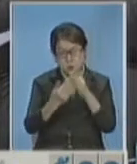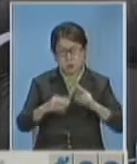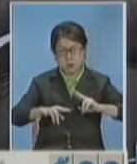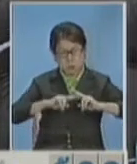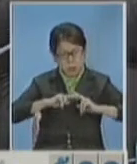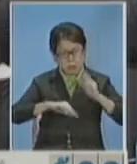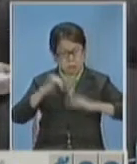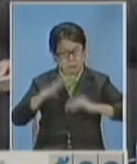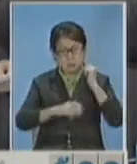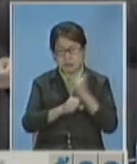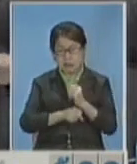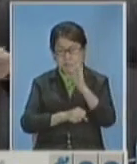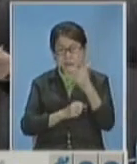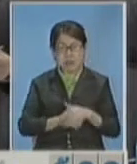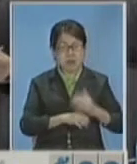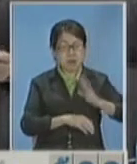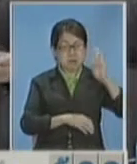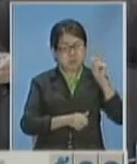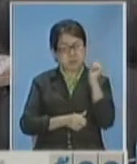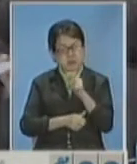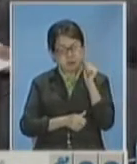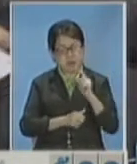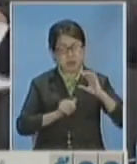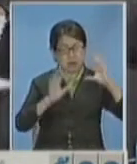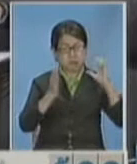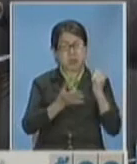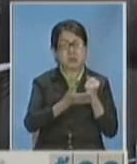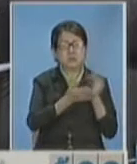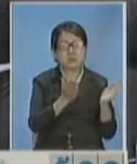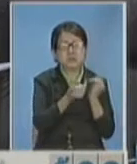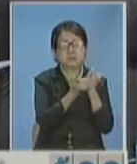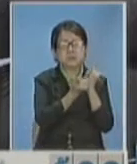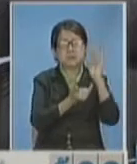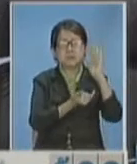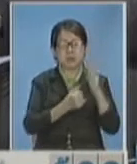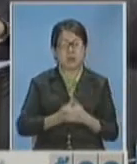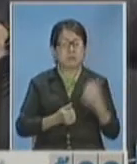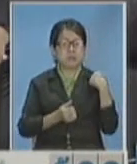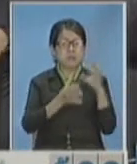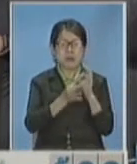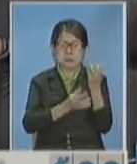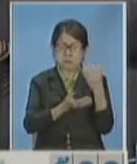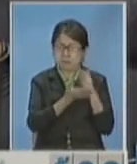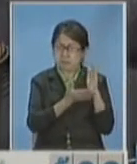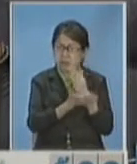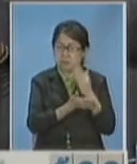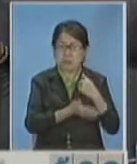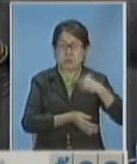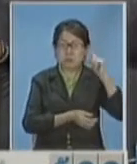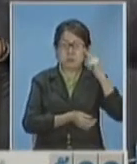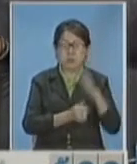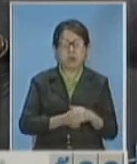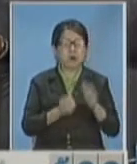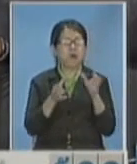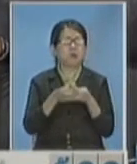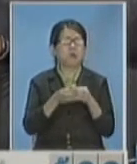กอบการมักคอยชี้นำแล้วก็อบอุ้มจากภาครัฐนะคะอันนี้เราก็จะมีเรื่องของผลประโยชน์ของผู้ประกอบการโอท็อปยังกระจุกตัว